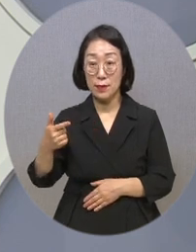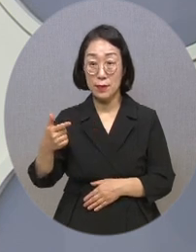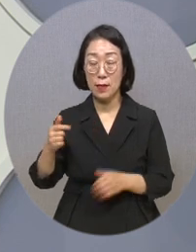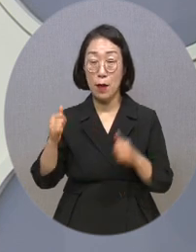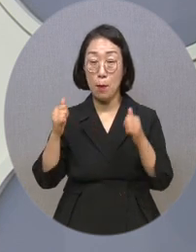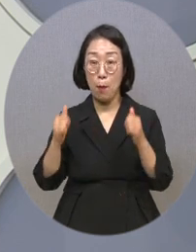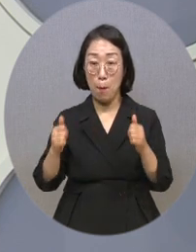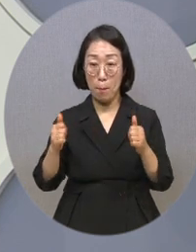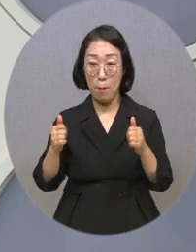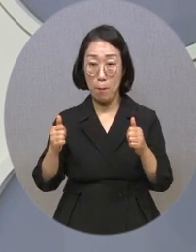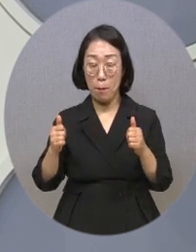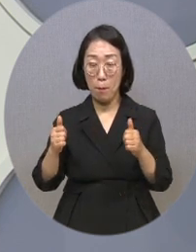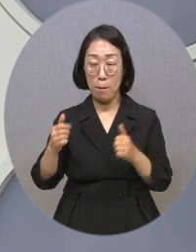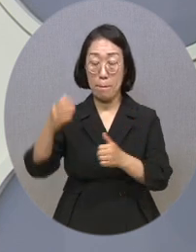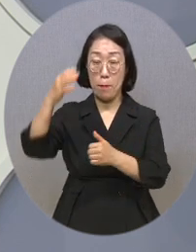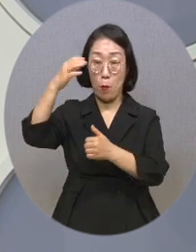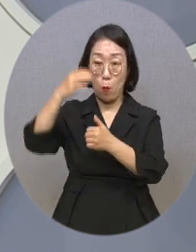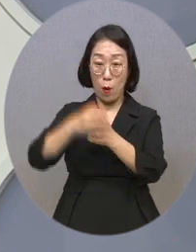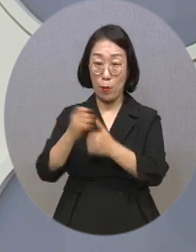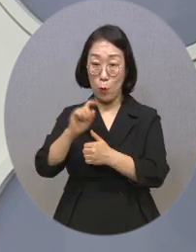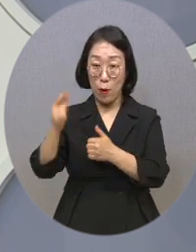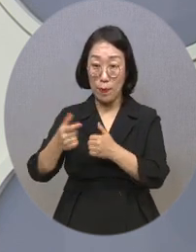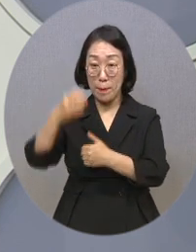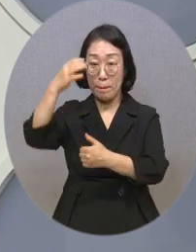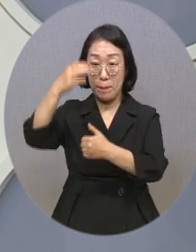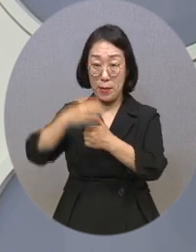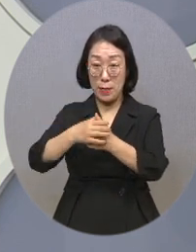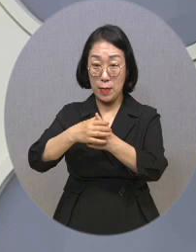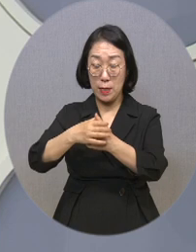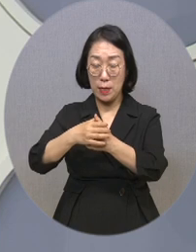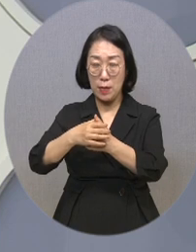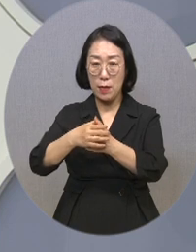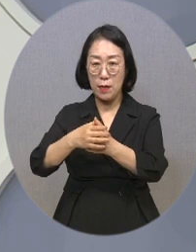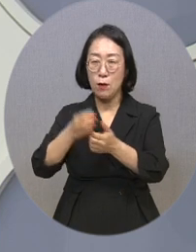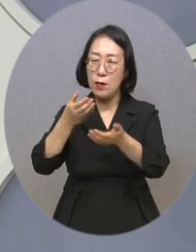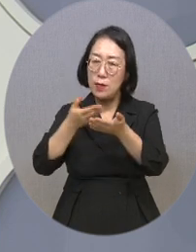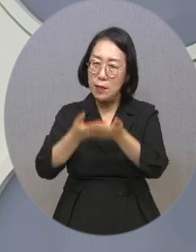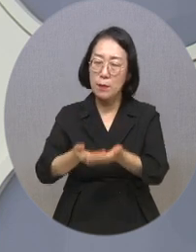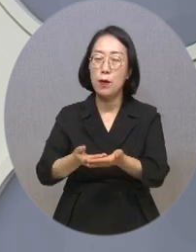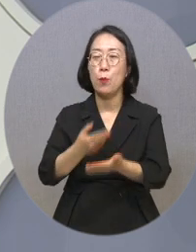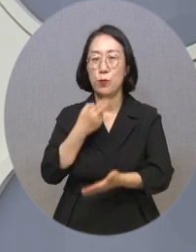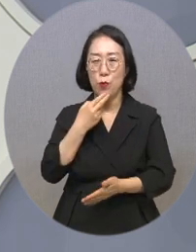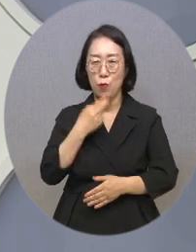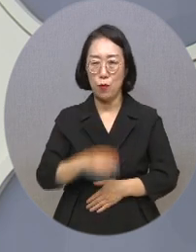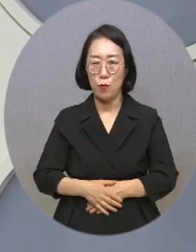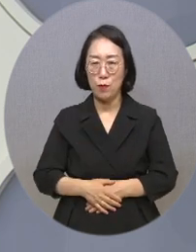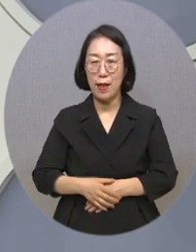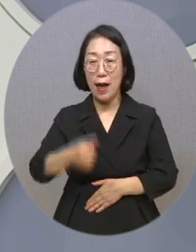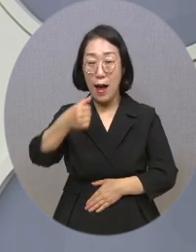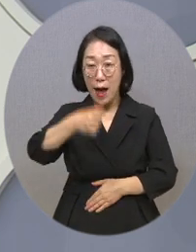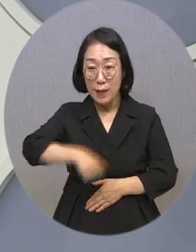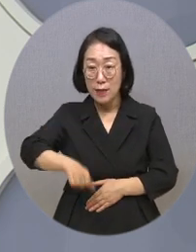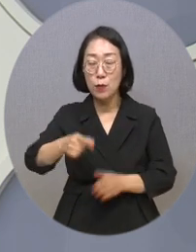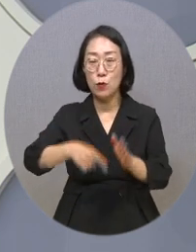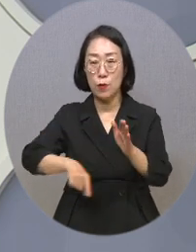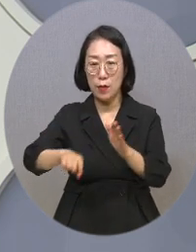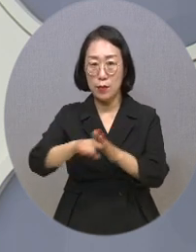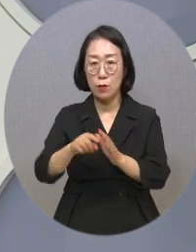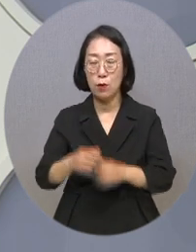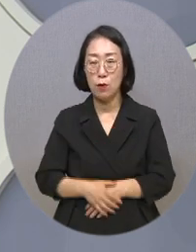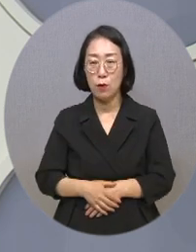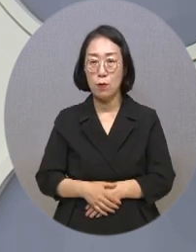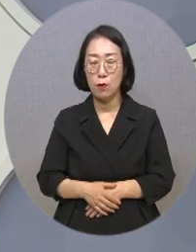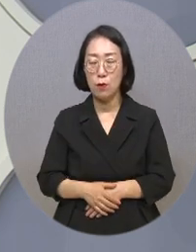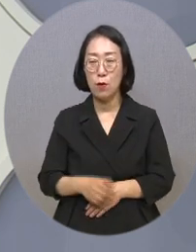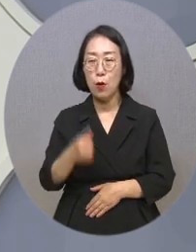보장도 사실은 없는 거지만 내가 대법관 되는 게 큰 의미가 있을까? 애를 위해서 그러면 변호사 개업하는